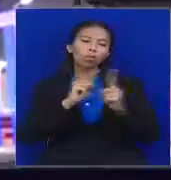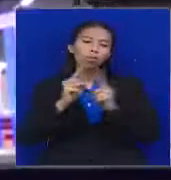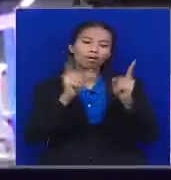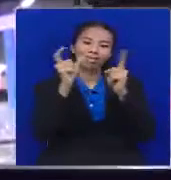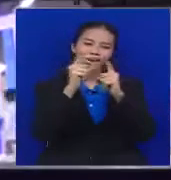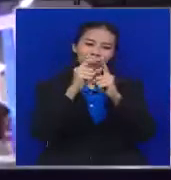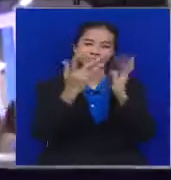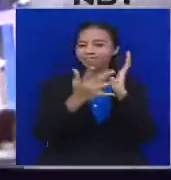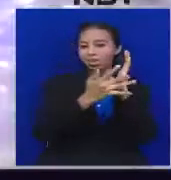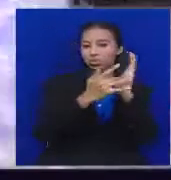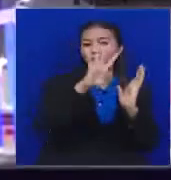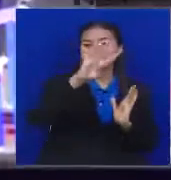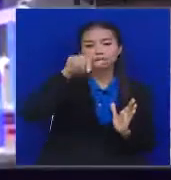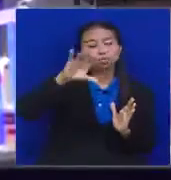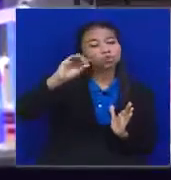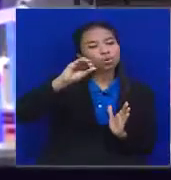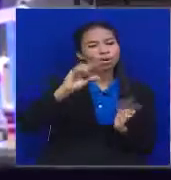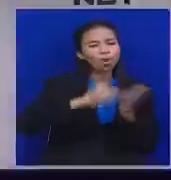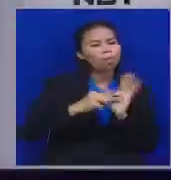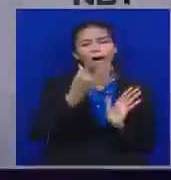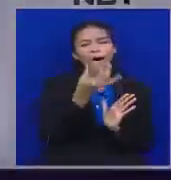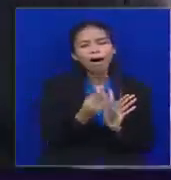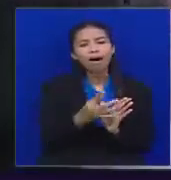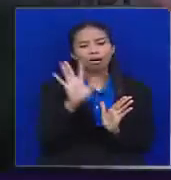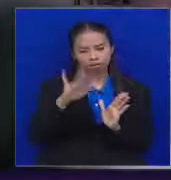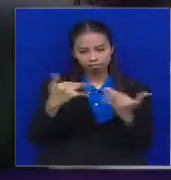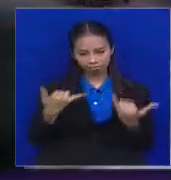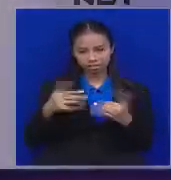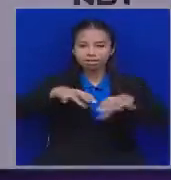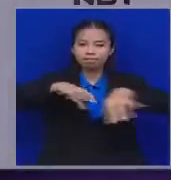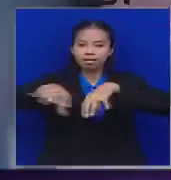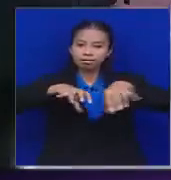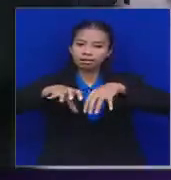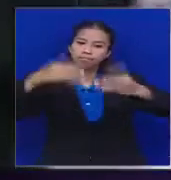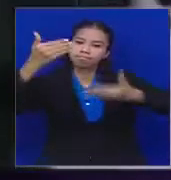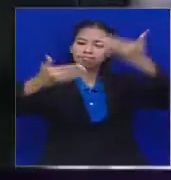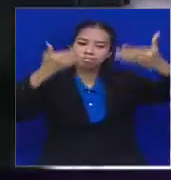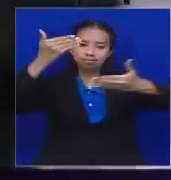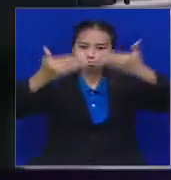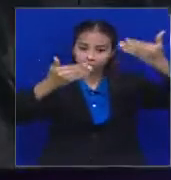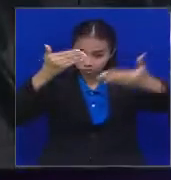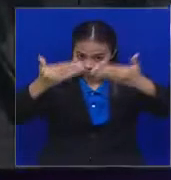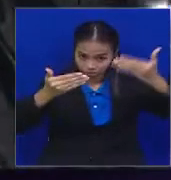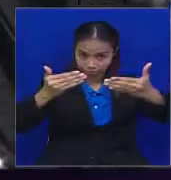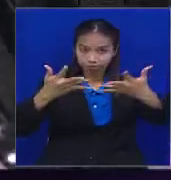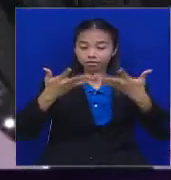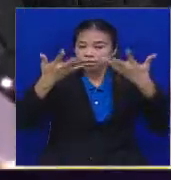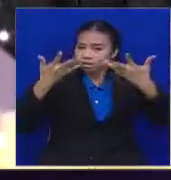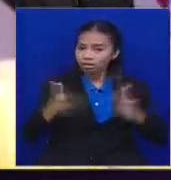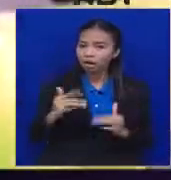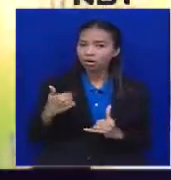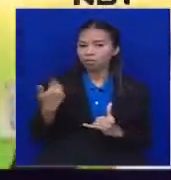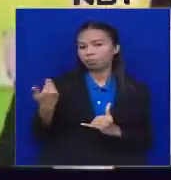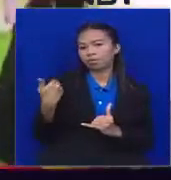Industry 4.0 จริงๆแล้วเนี่ยมันคืออะไรในงานนี้จะมีการจัดแสดงโดยมีลักษณะของ Factory Prototype แล้วก็ตัว